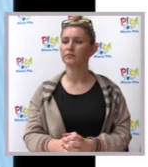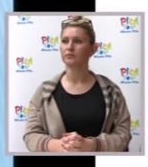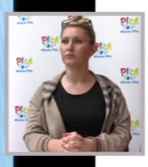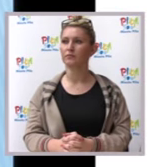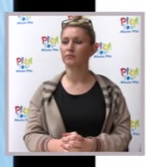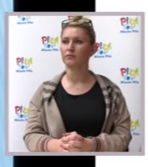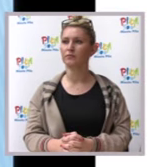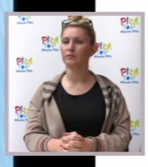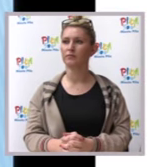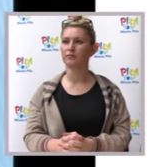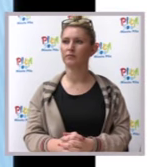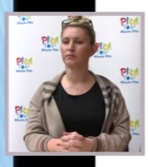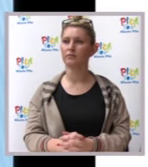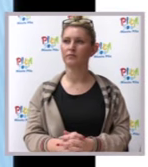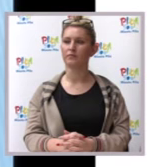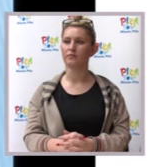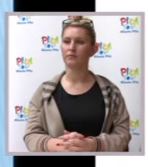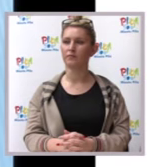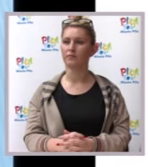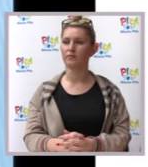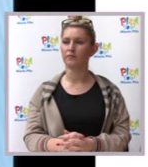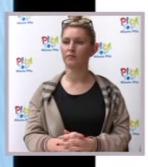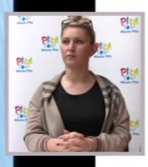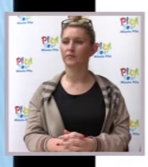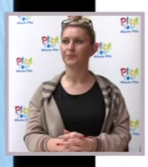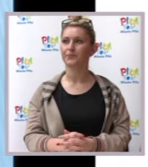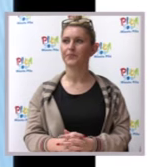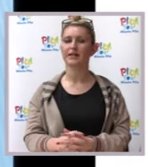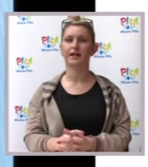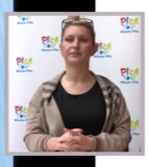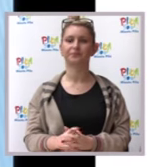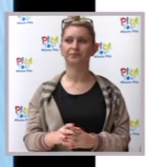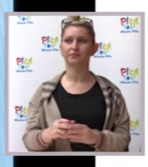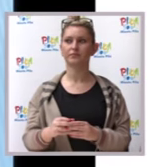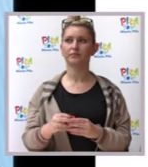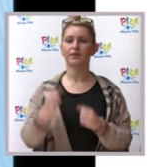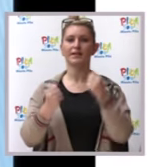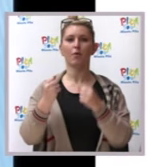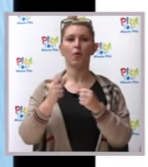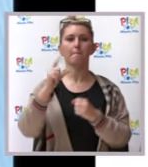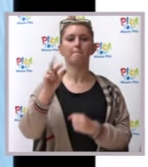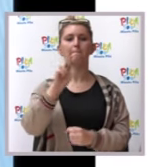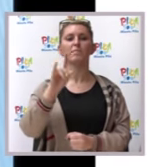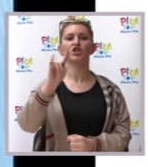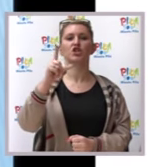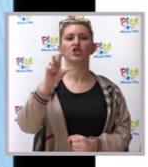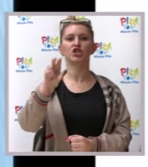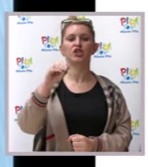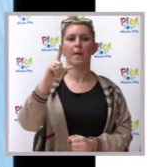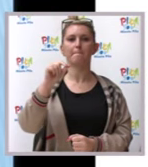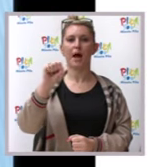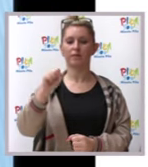stawek maksymalnych i tak między innymi przyczepy, naczepy dwuosiowe, na przykład najniższa stawka, która jest ustalona w ramach uchwały